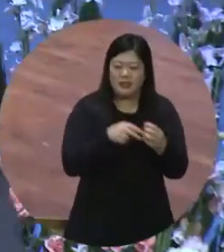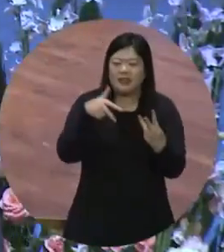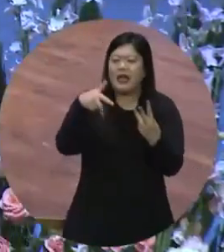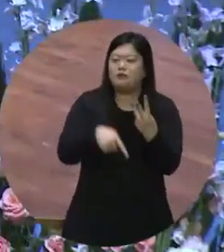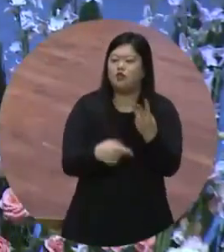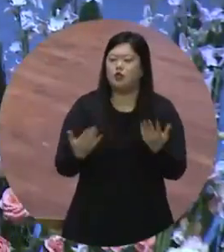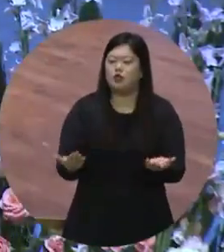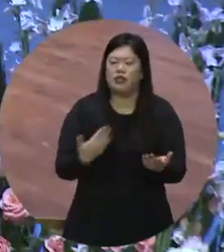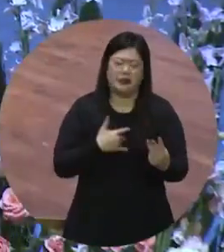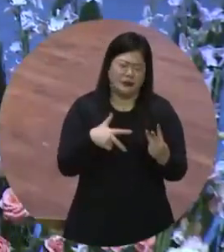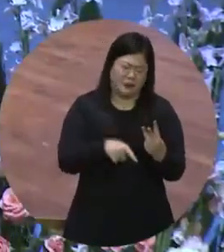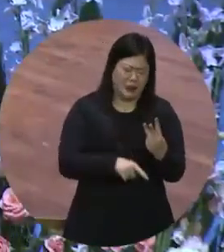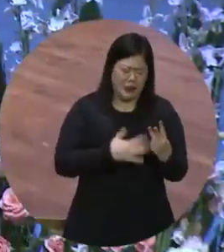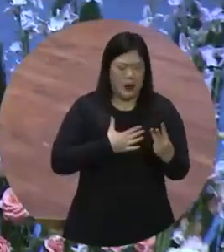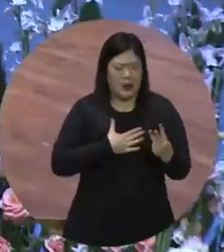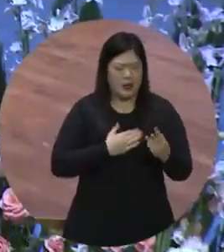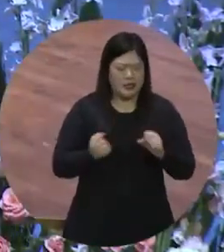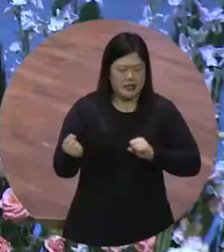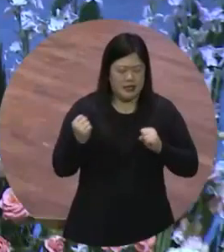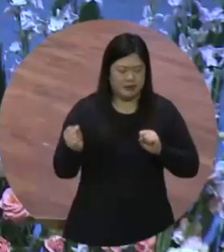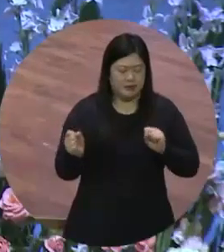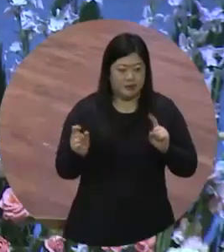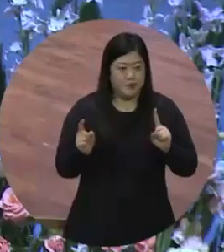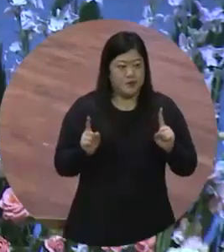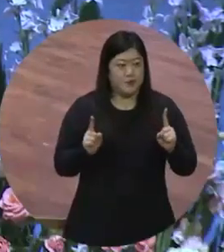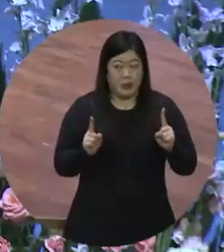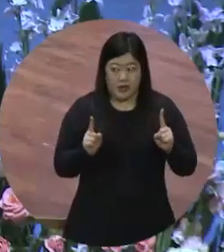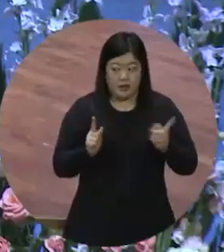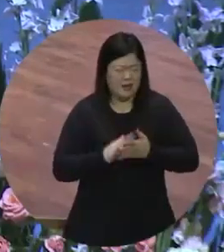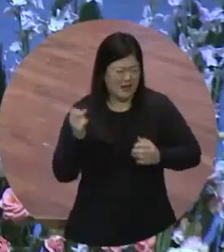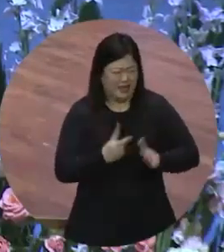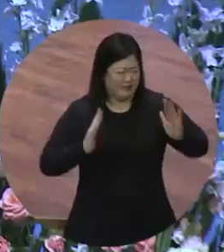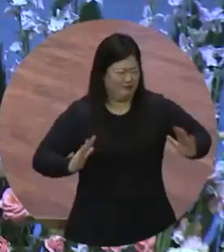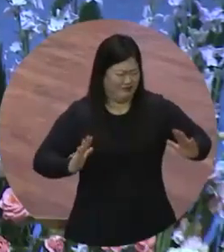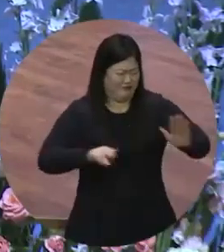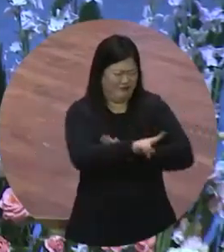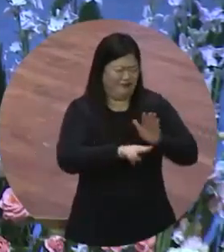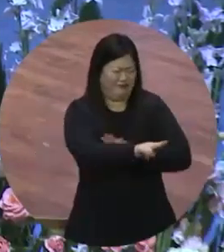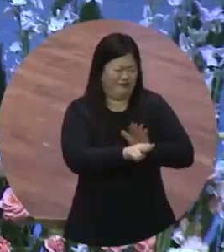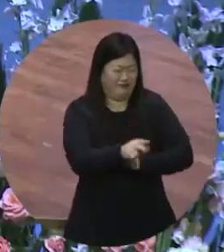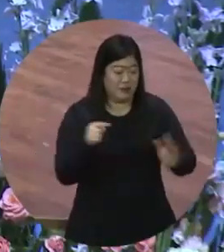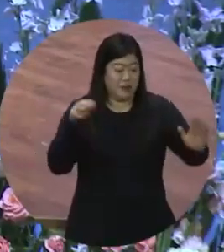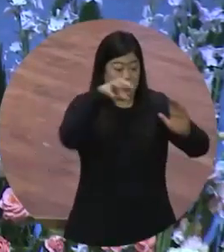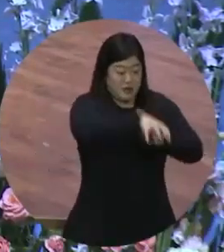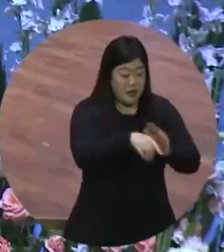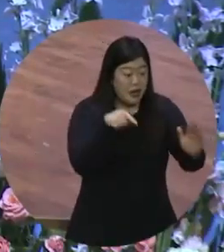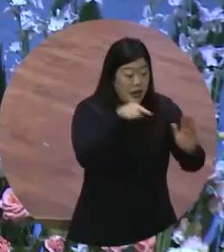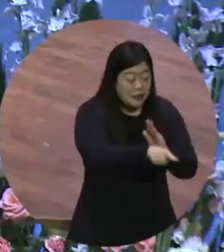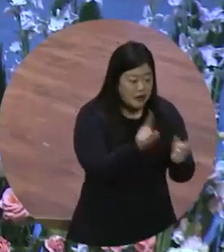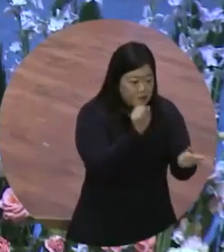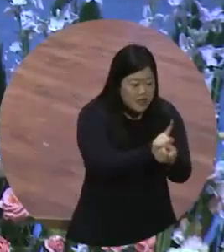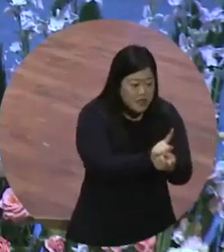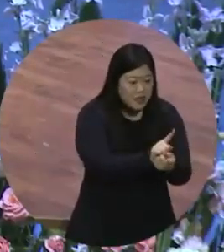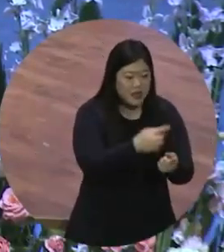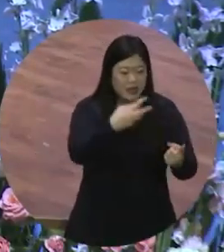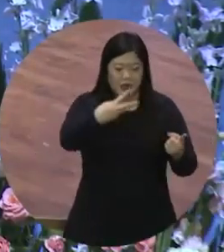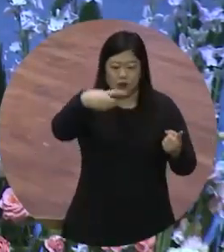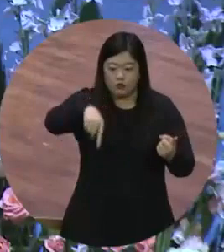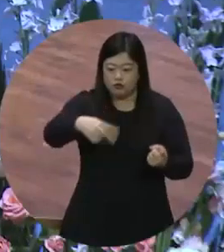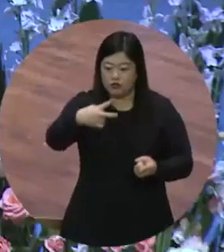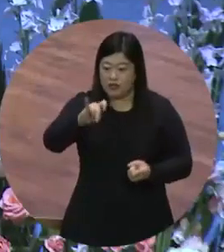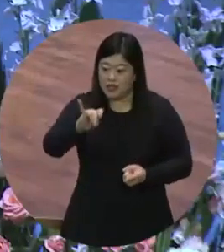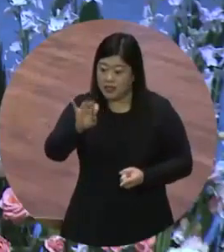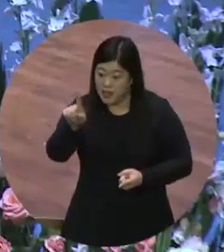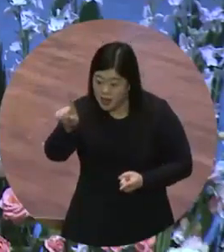오니까 계속해서 도망가면서 지속할 제자를 세운 것이 루디아, 또 야손,